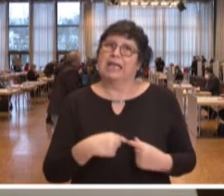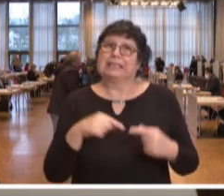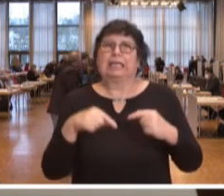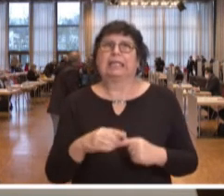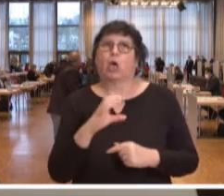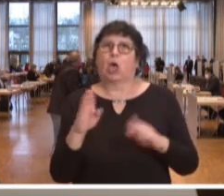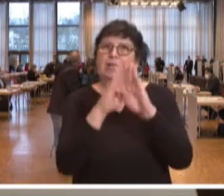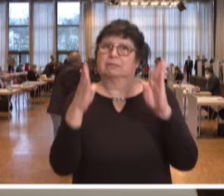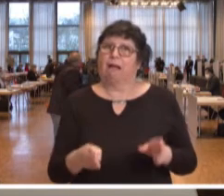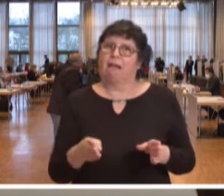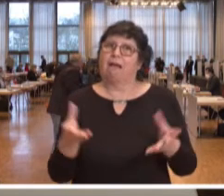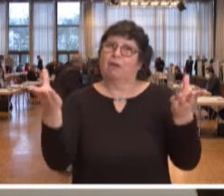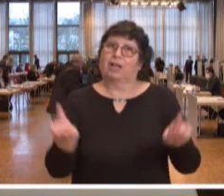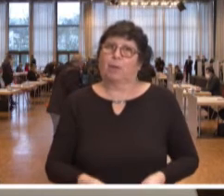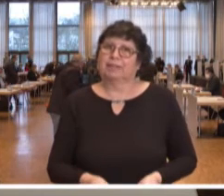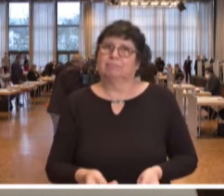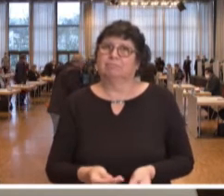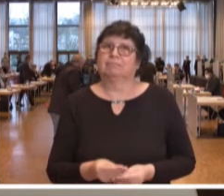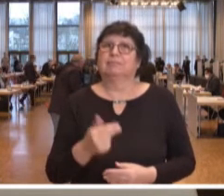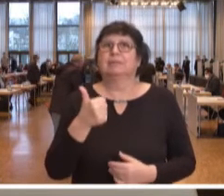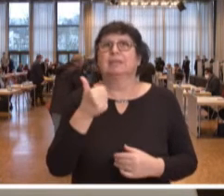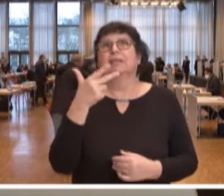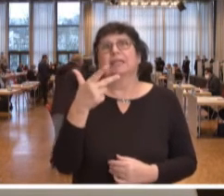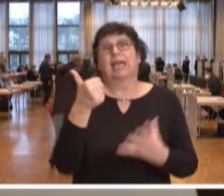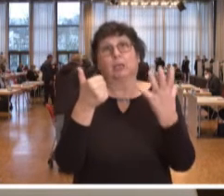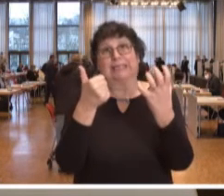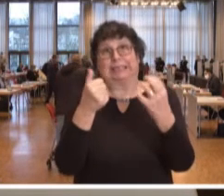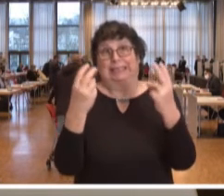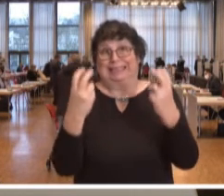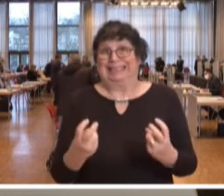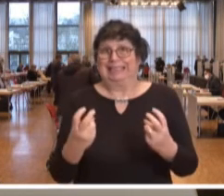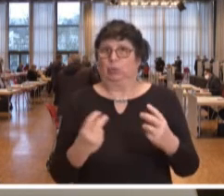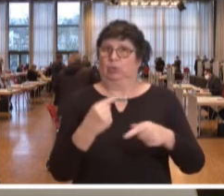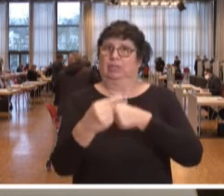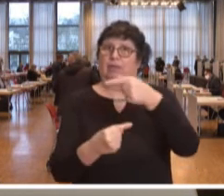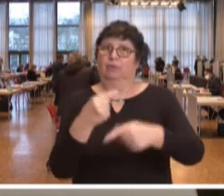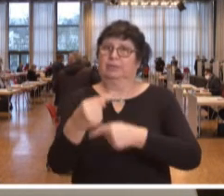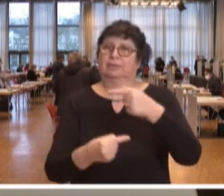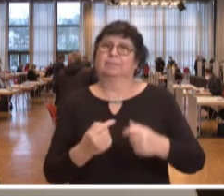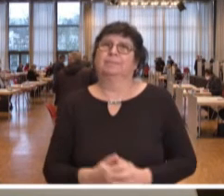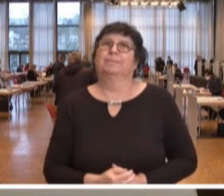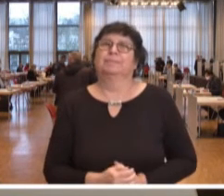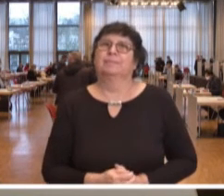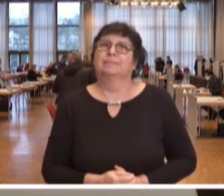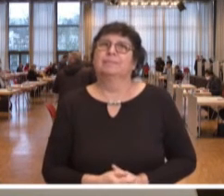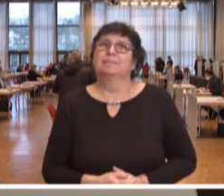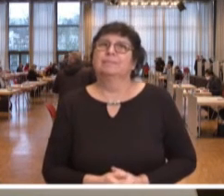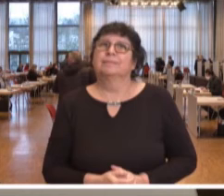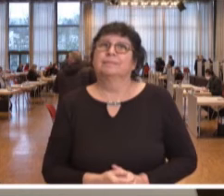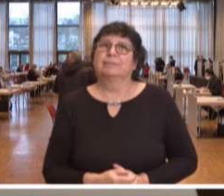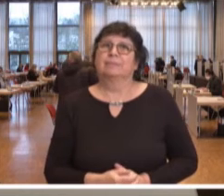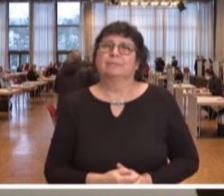hier in der Kongresshalle willkommen heißen. Es ist die 63. Plenarsitzung der laufenden Legislaturperiode.